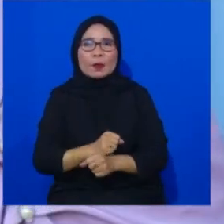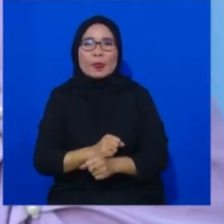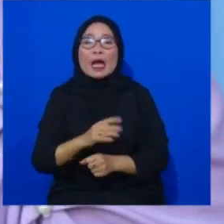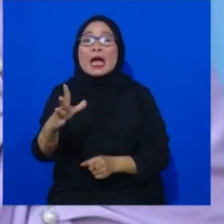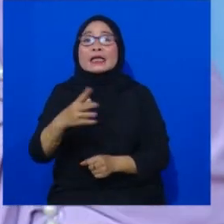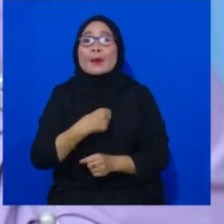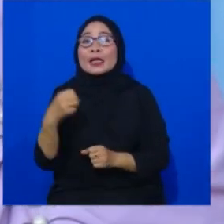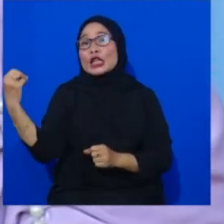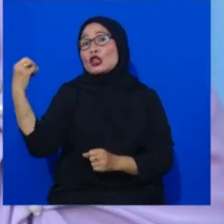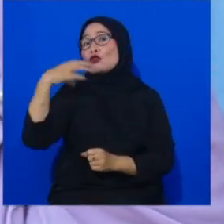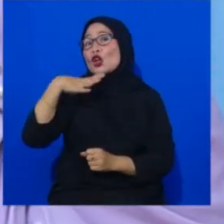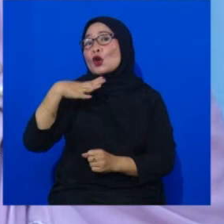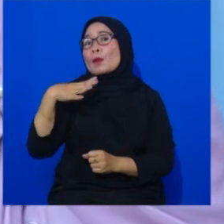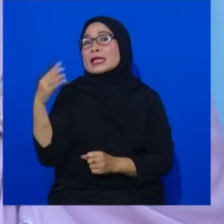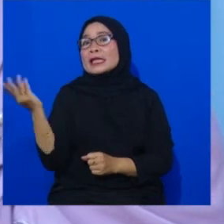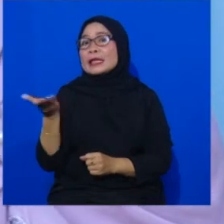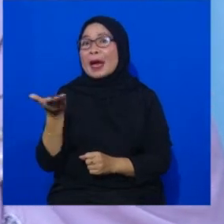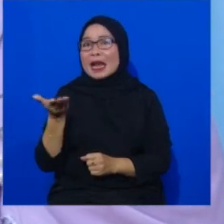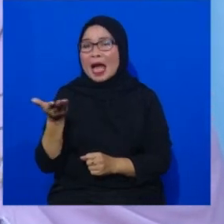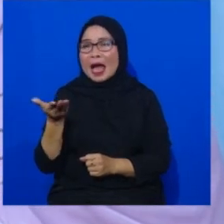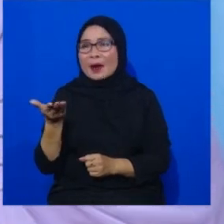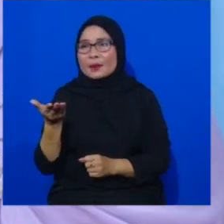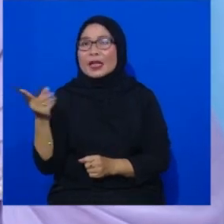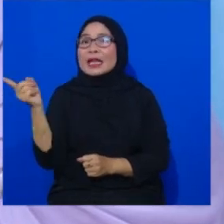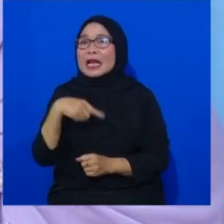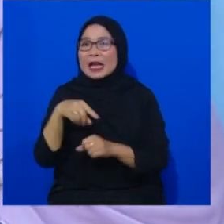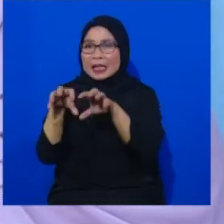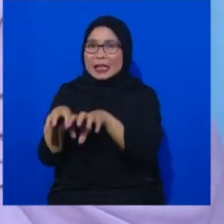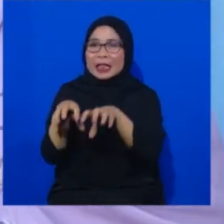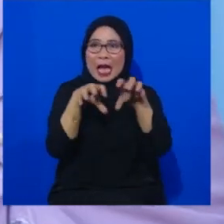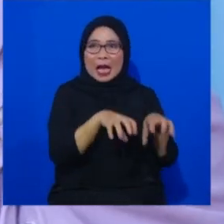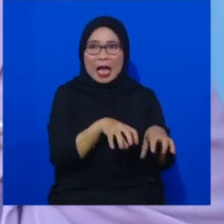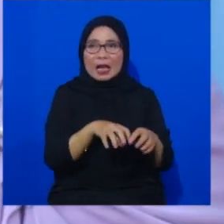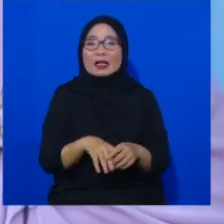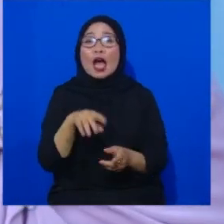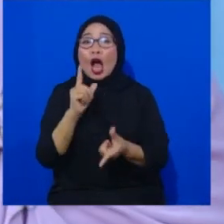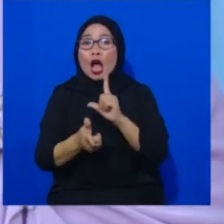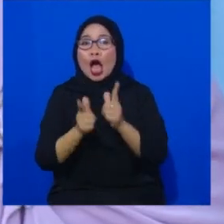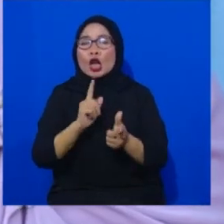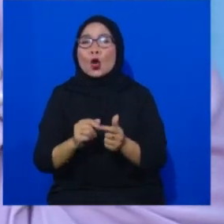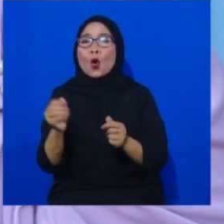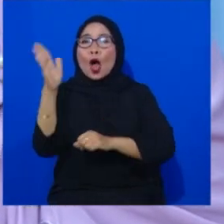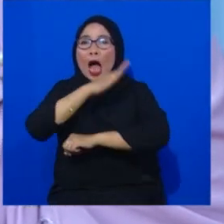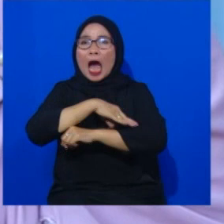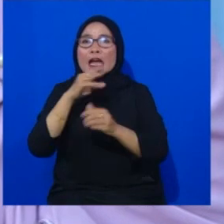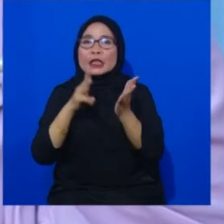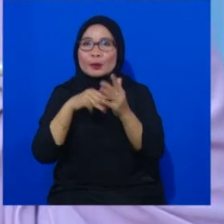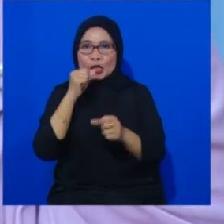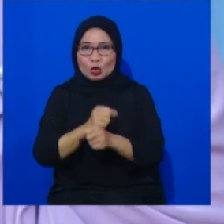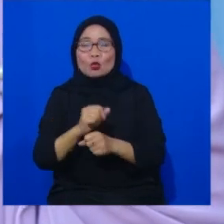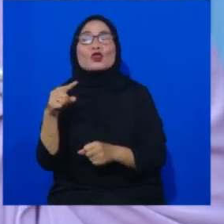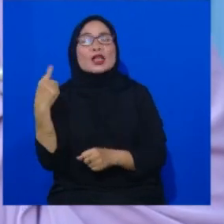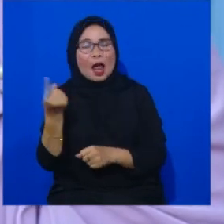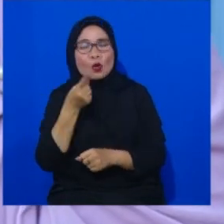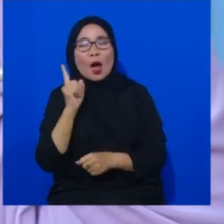tetangga. Baru kali ini sih, cuma katanya tiap minggu ada. Ini tadi makan